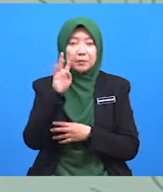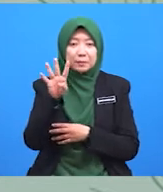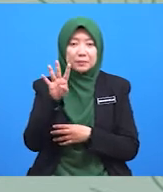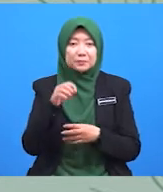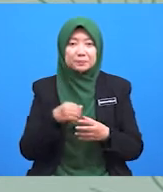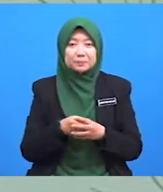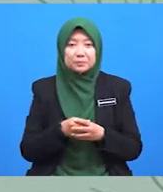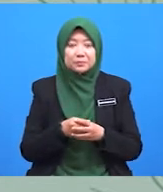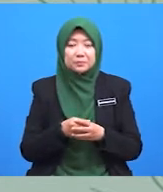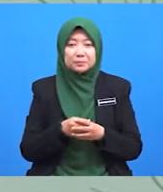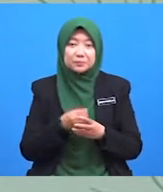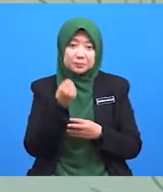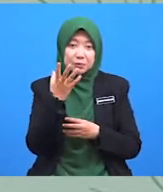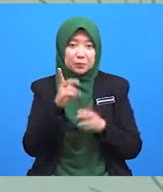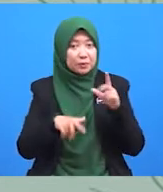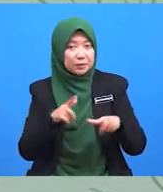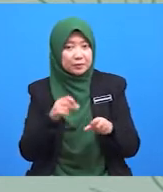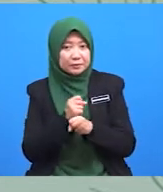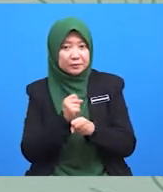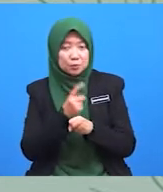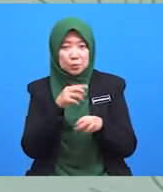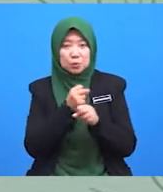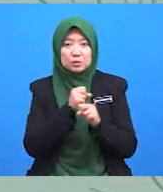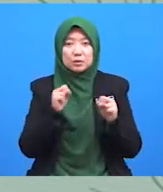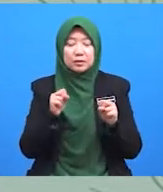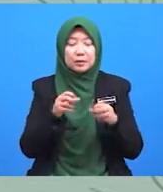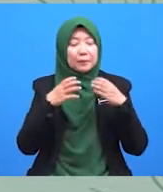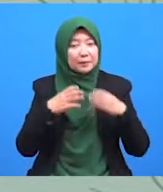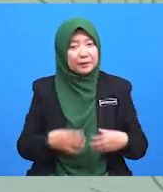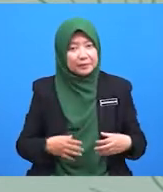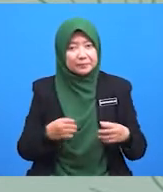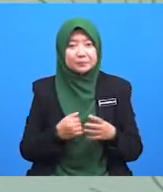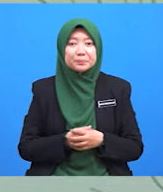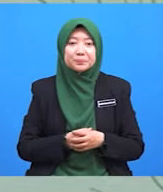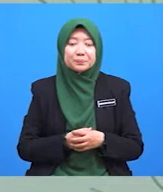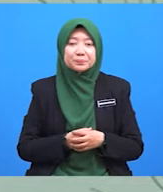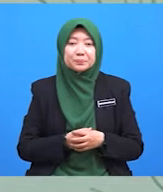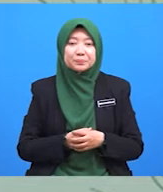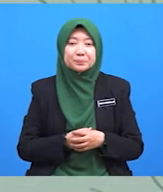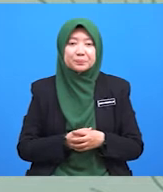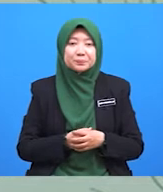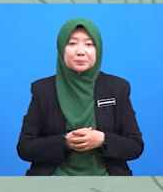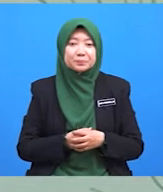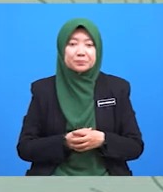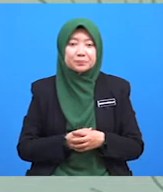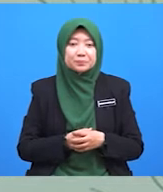Soalan yang keempat, terangkan langkah kerja bagi persediaan pelanggan.